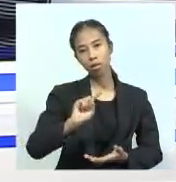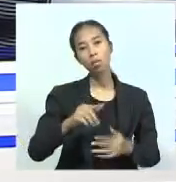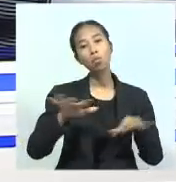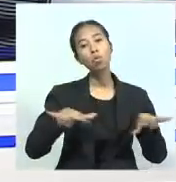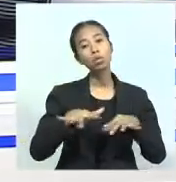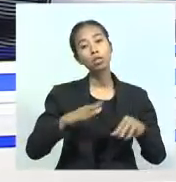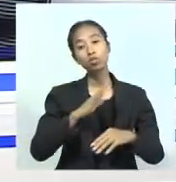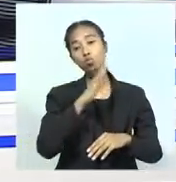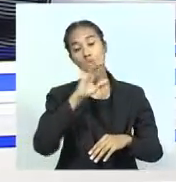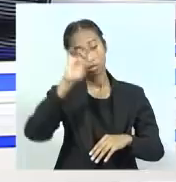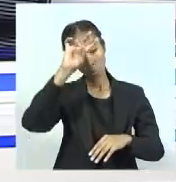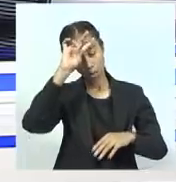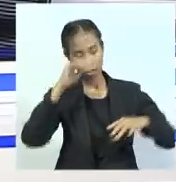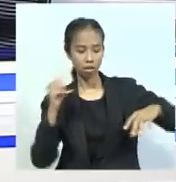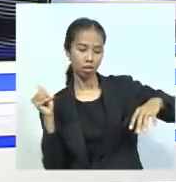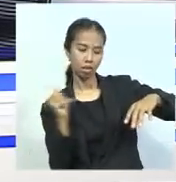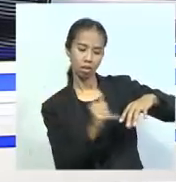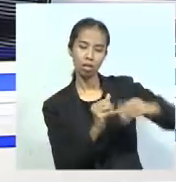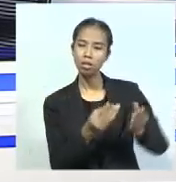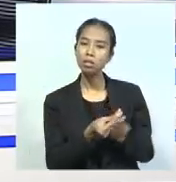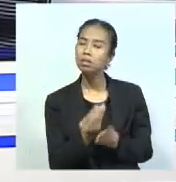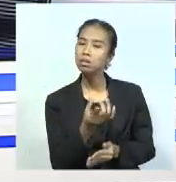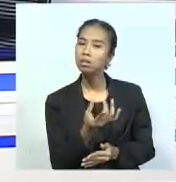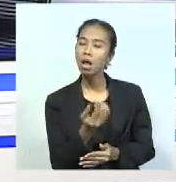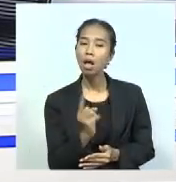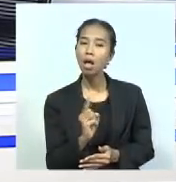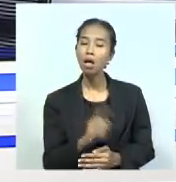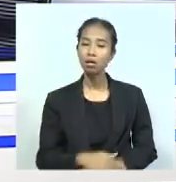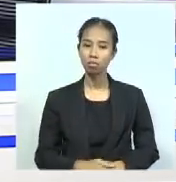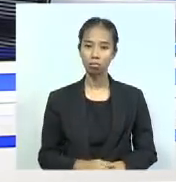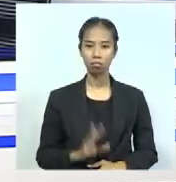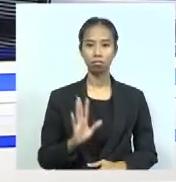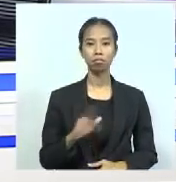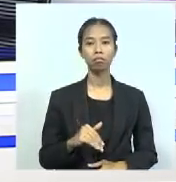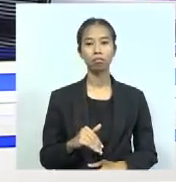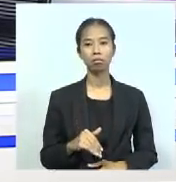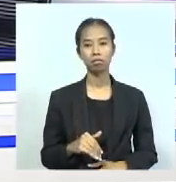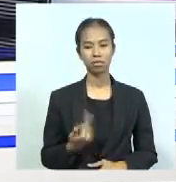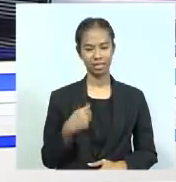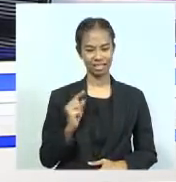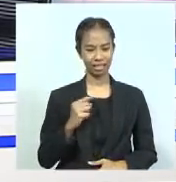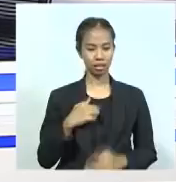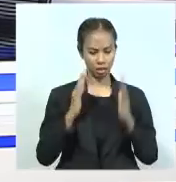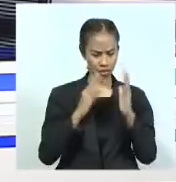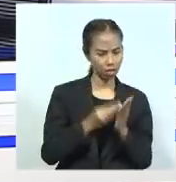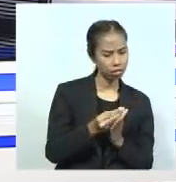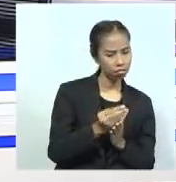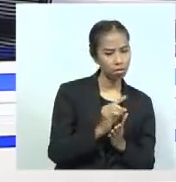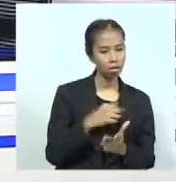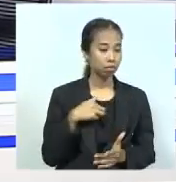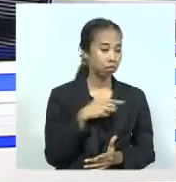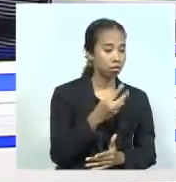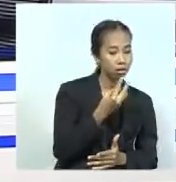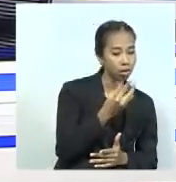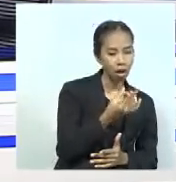ติเนี่ยเวลาเราเข้าไปใน 7-Eleven เนี่ยคุณไปซื้ออะไรบ้าง บางทีก็ซื้อที่เราไม่ได้ตั้งใจจะซื้อ เดินไปเดินมา